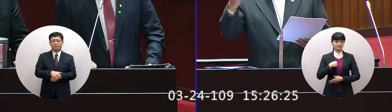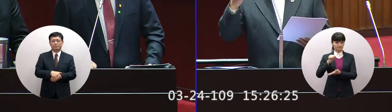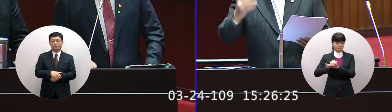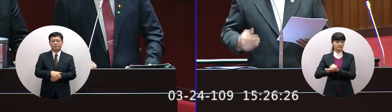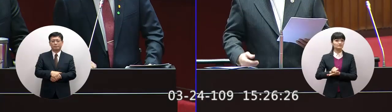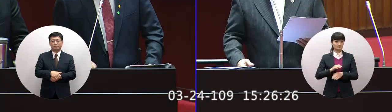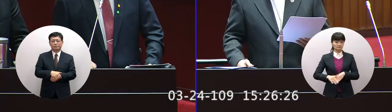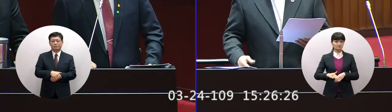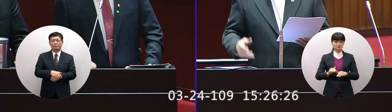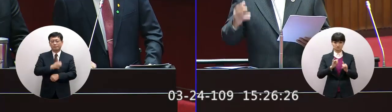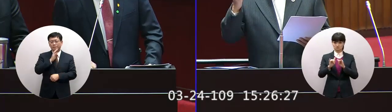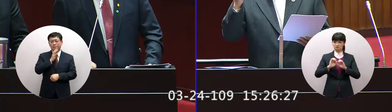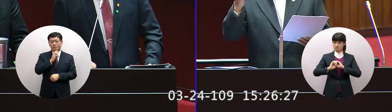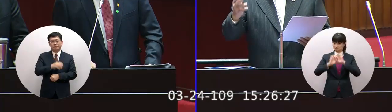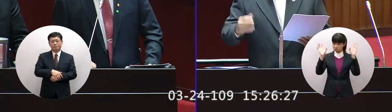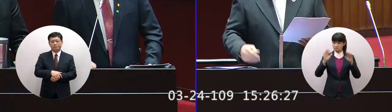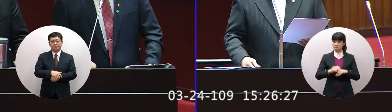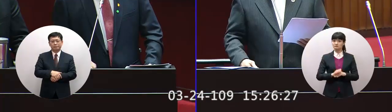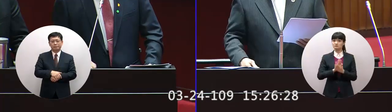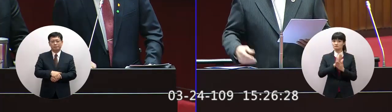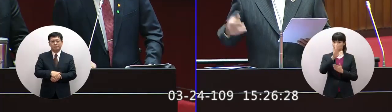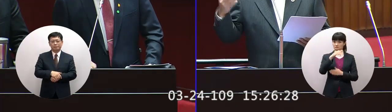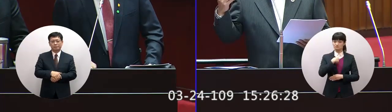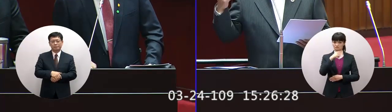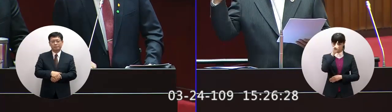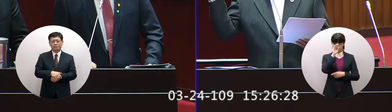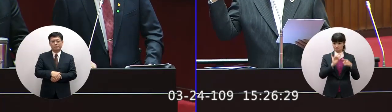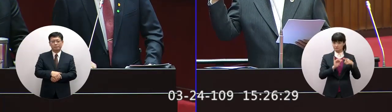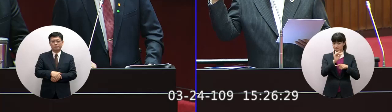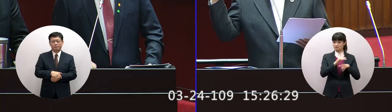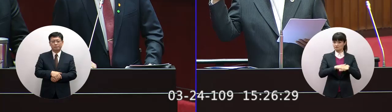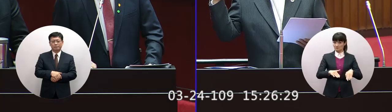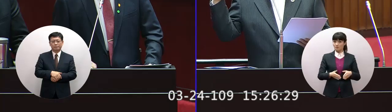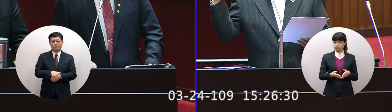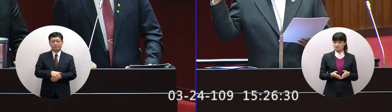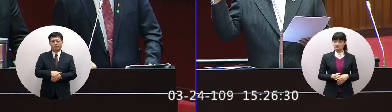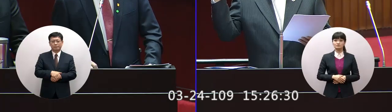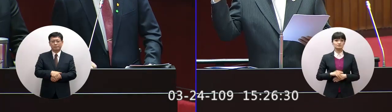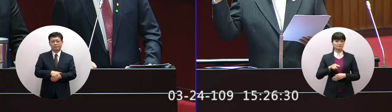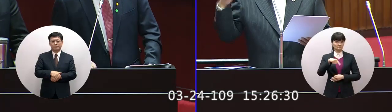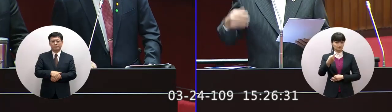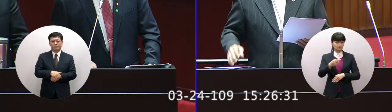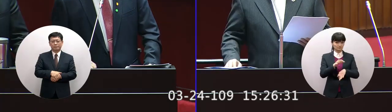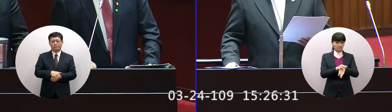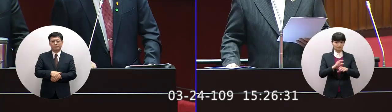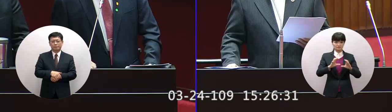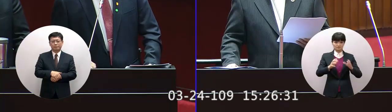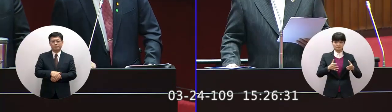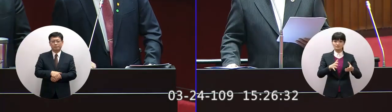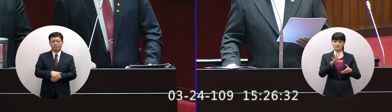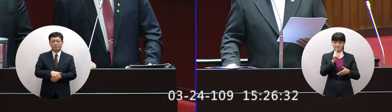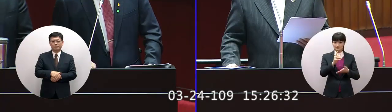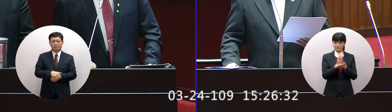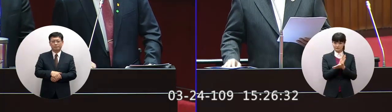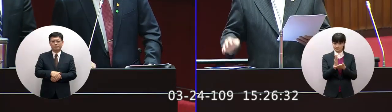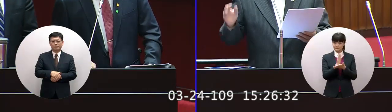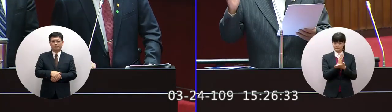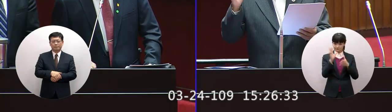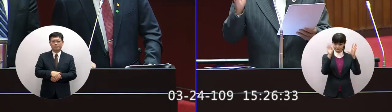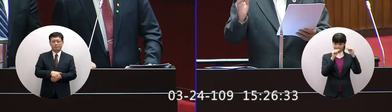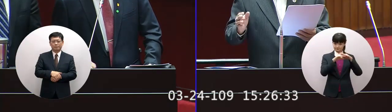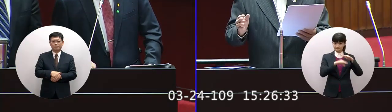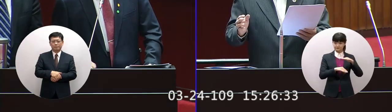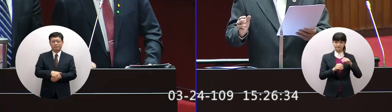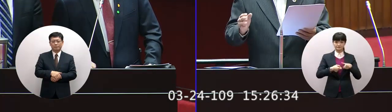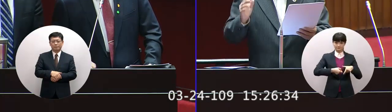向社会大众承诺，未来希望能确保。下面我就提供一个瑞士一个评估资料库的资料，就